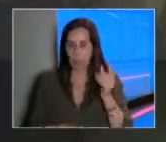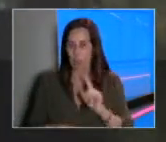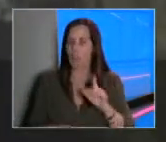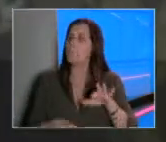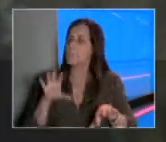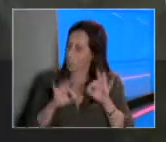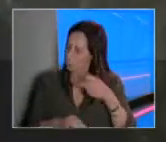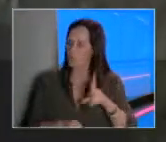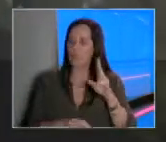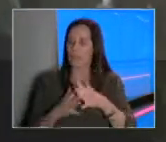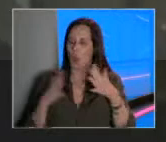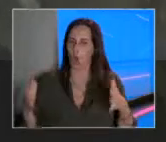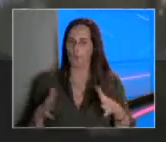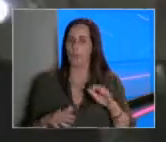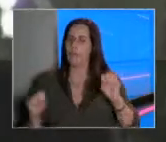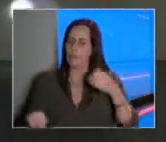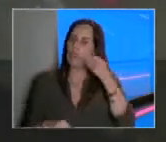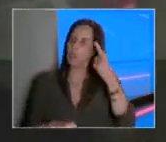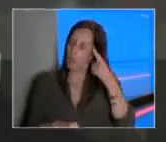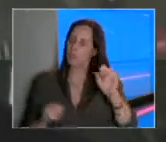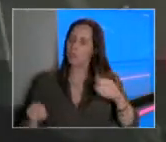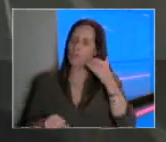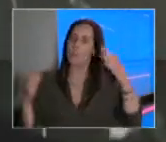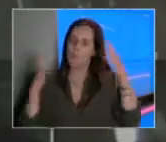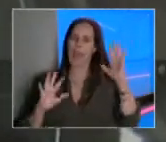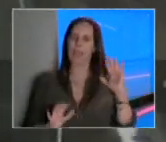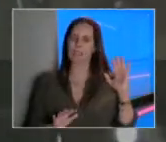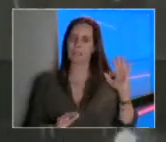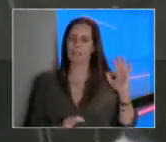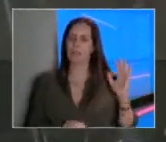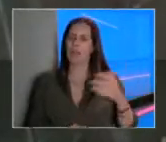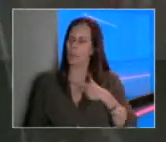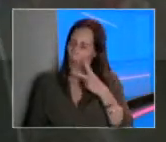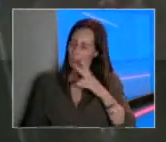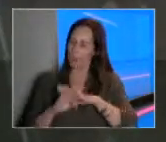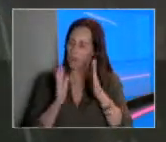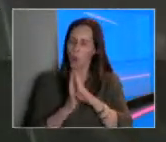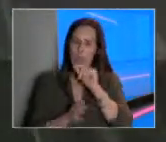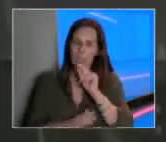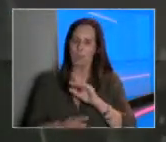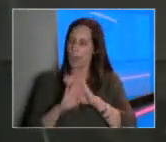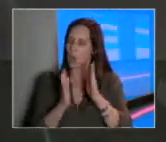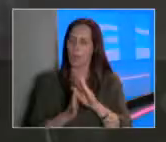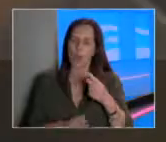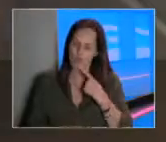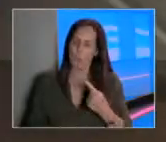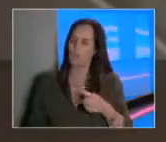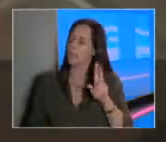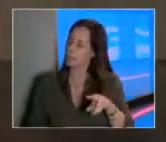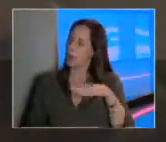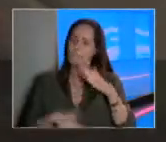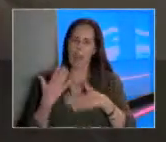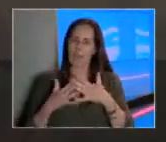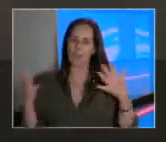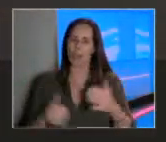הברית, זה בחירות הרבה יותר רחבות, וטראמפ יודע את זה, וטראמפ בפאניקה מזה. אנחנו רואים את כל הציוצים שלו ואת כל האמירות שלו, ויש שם בלגן